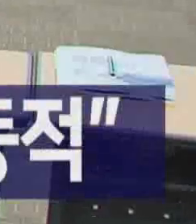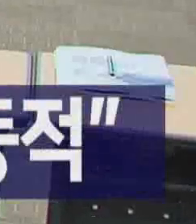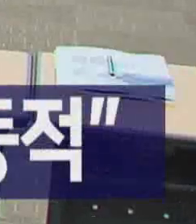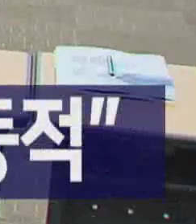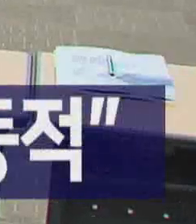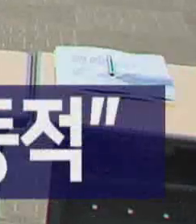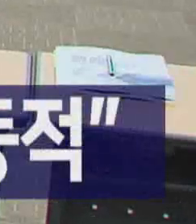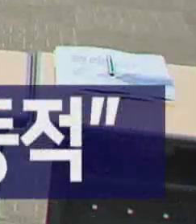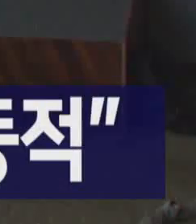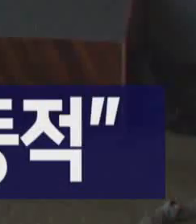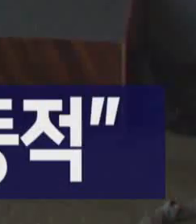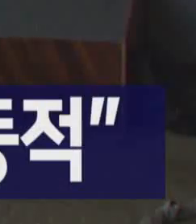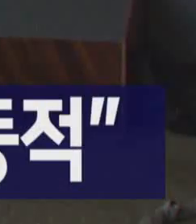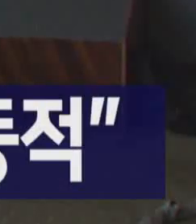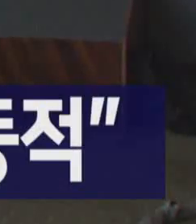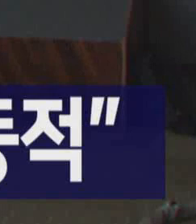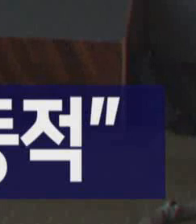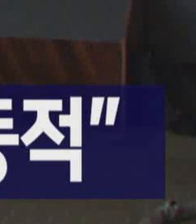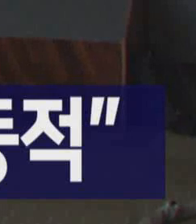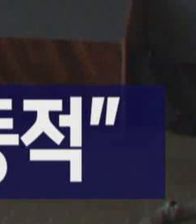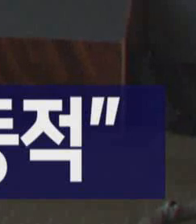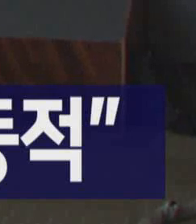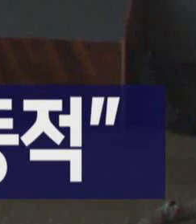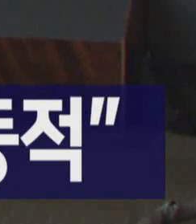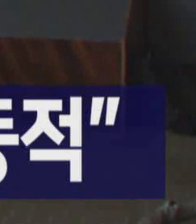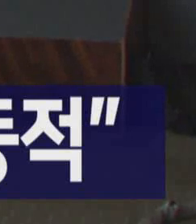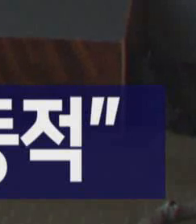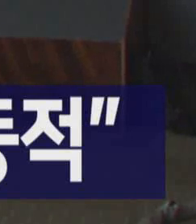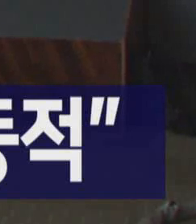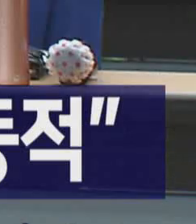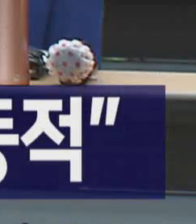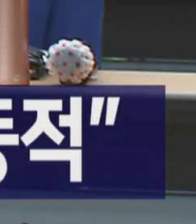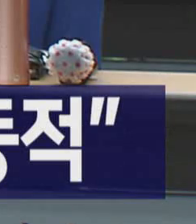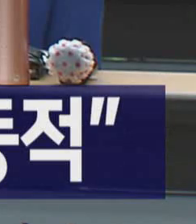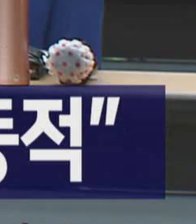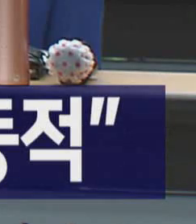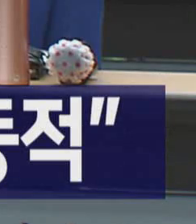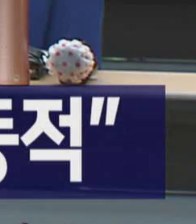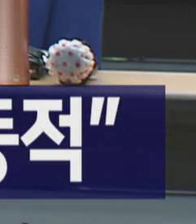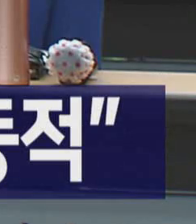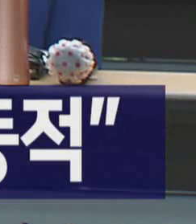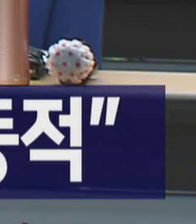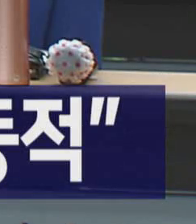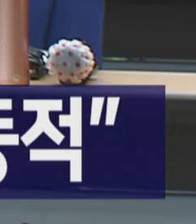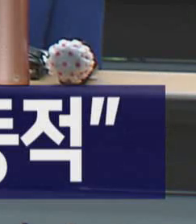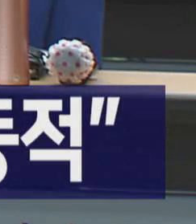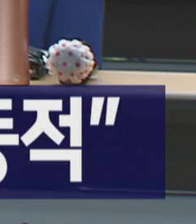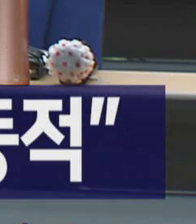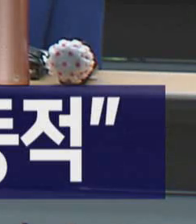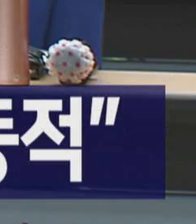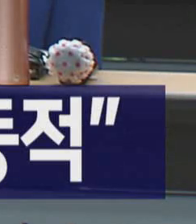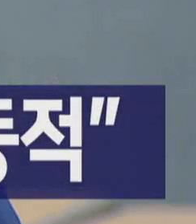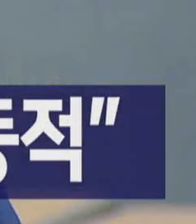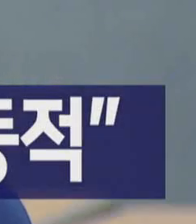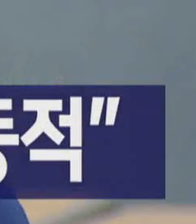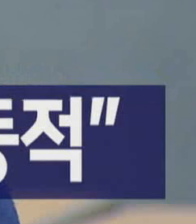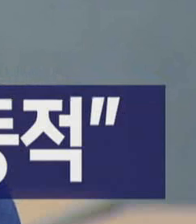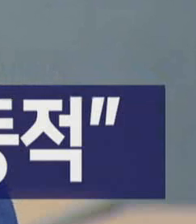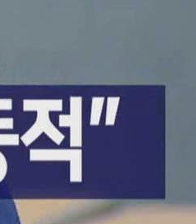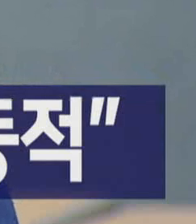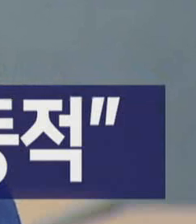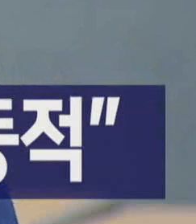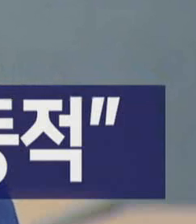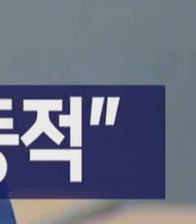지역의 마을 공동체 살리기가 미래형 교육의 대안으로 주목받고 있습니다. 유은혜 교육부 장관은 감동이라는